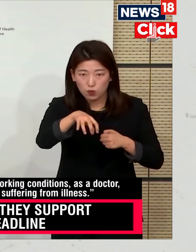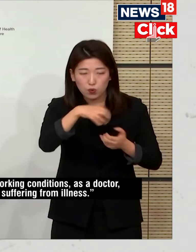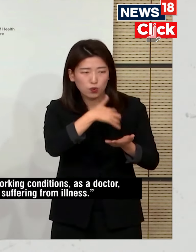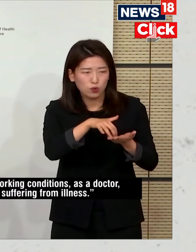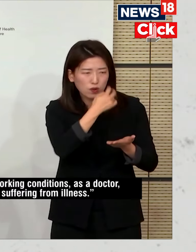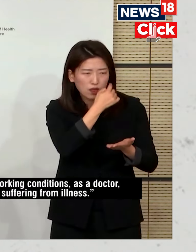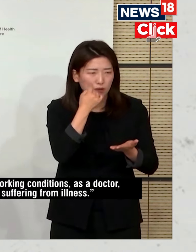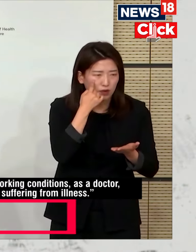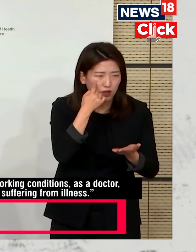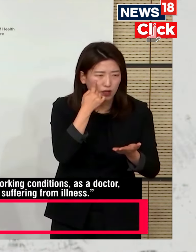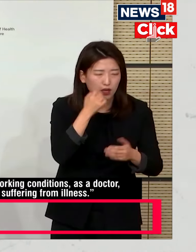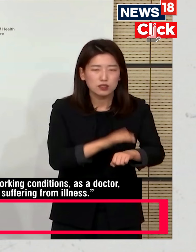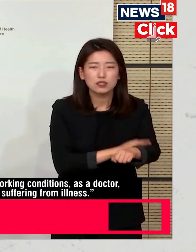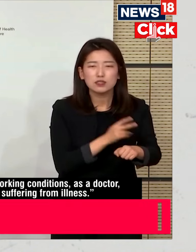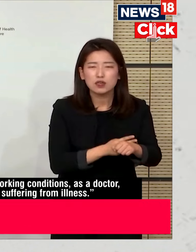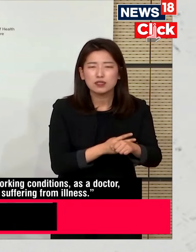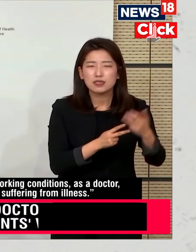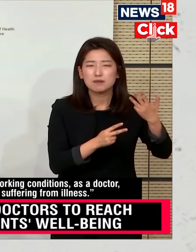약 80.2% 수준인